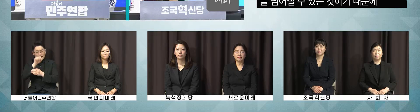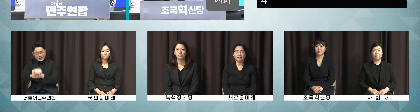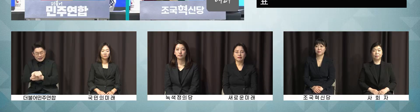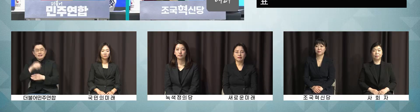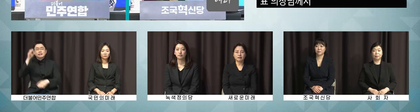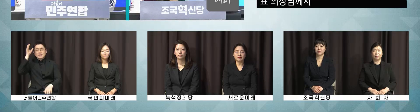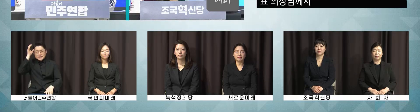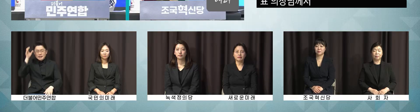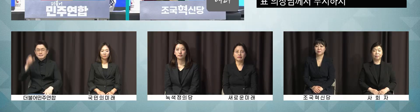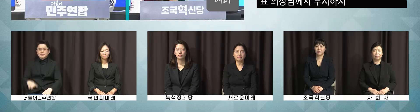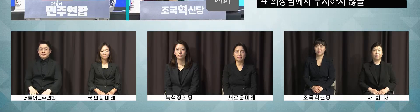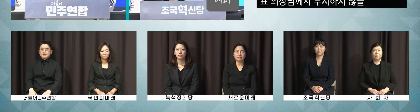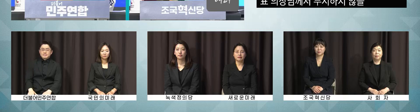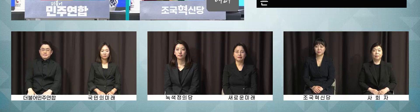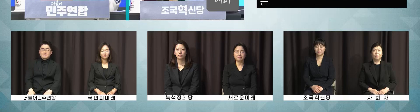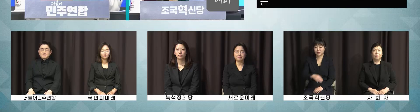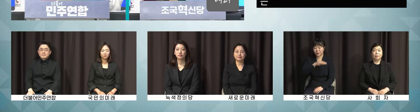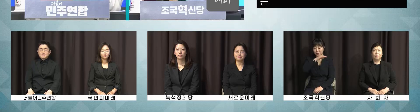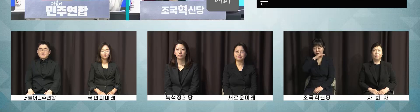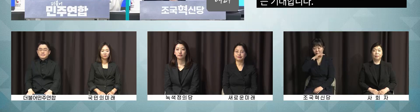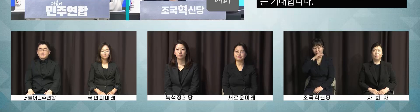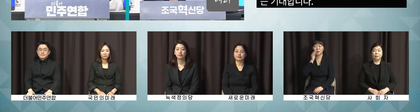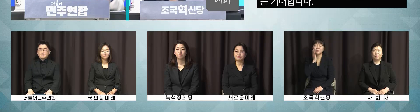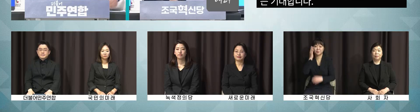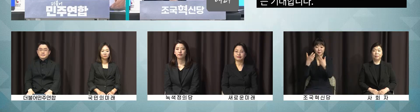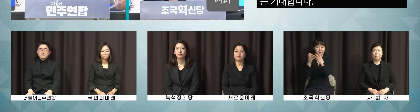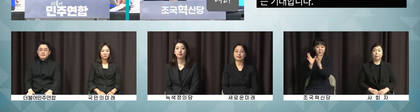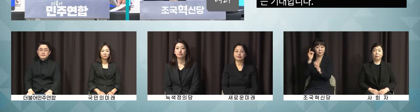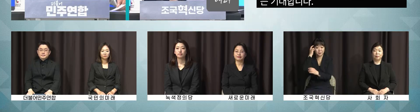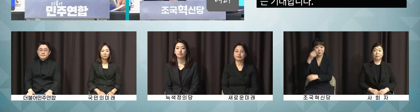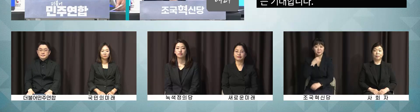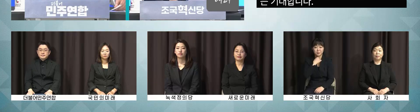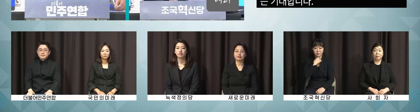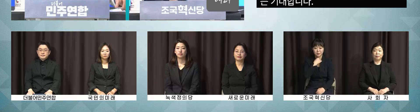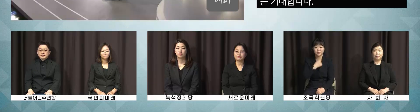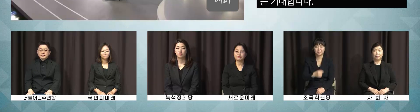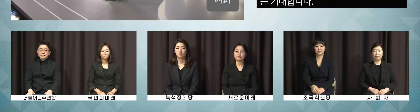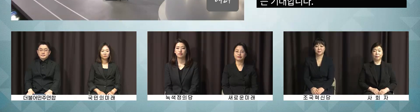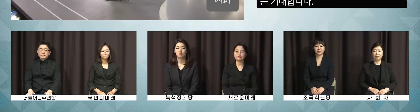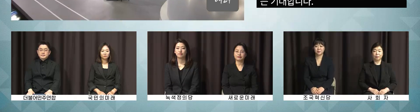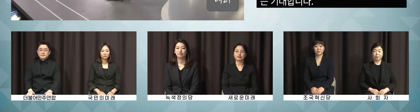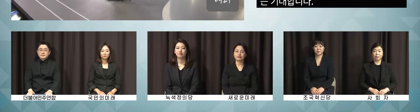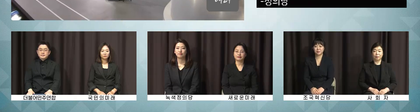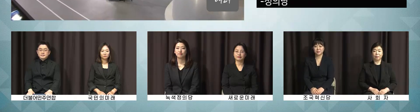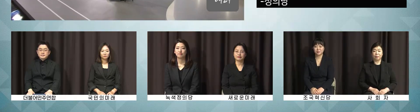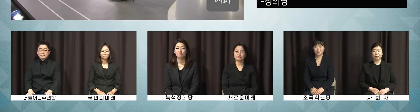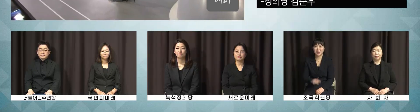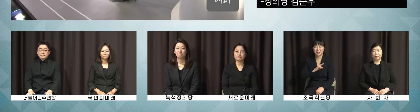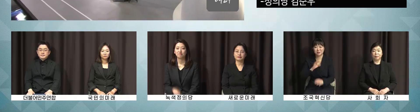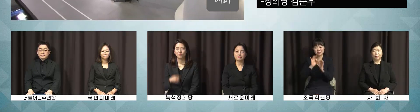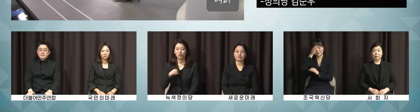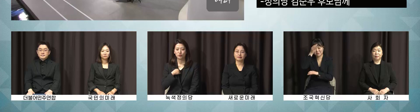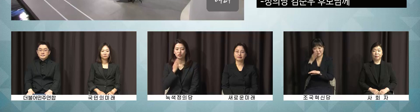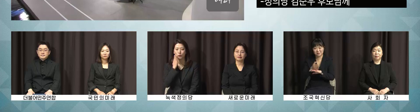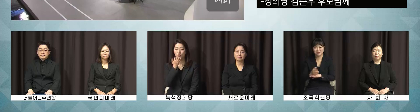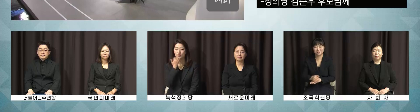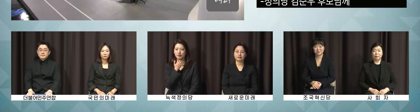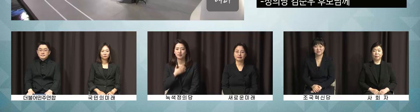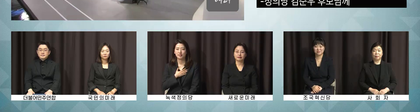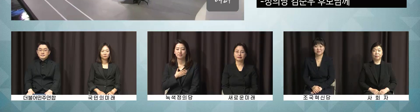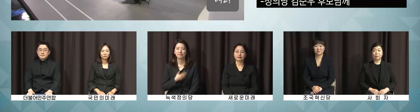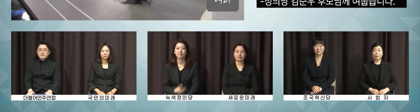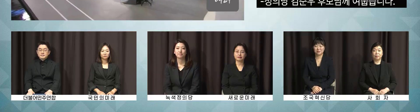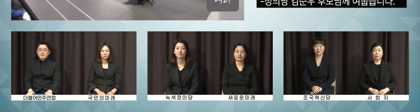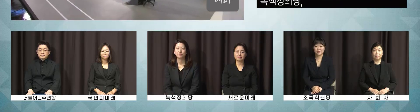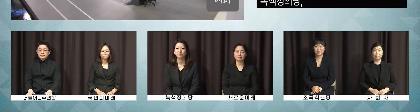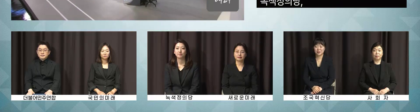것으로 저는 기대합니다. 정의당 김준우 후보님께 여쭙니다. 녹색정의당입니다. 녹색정의당. 아이고 죄송합니다. 국회법은